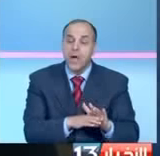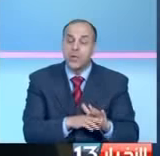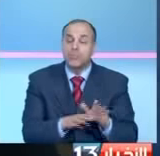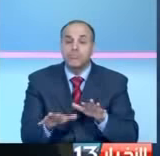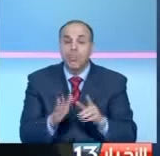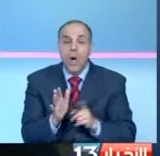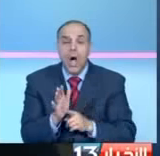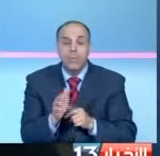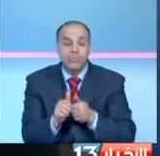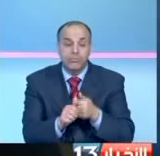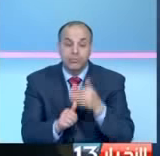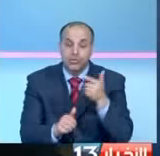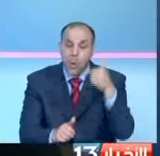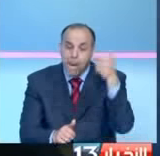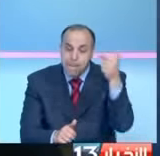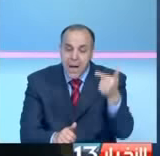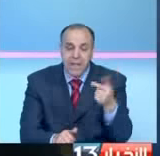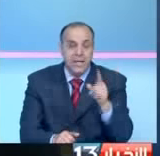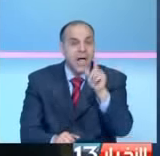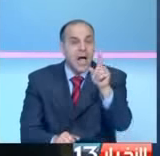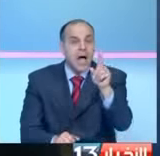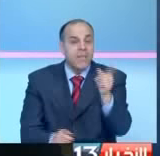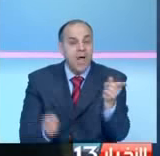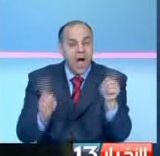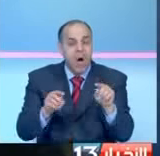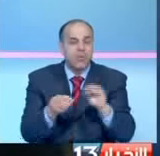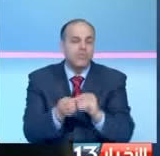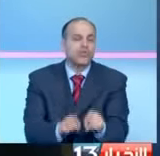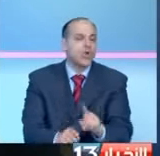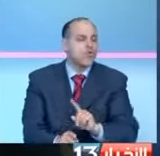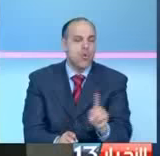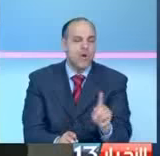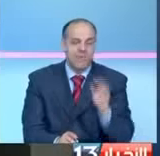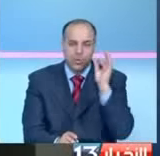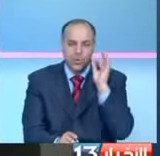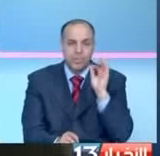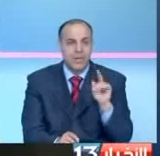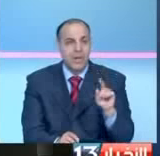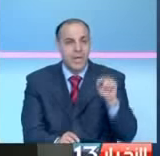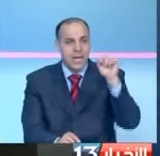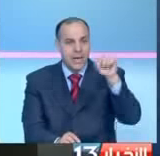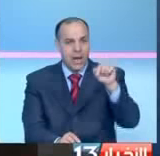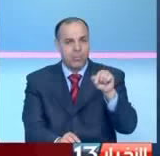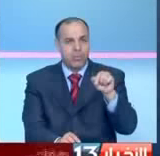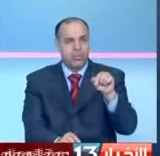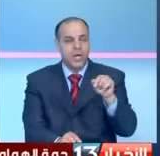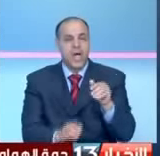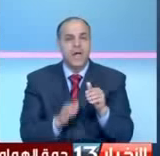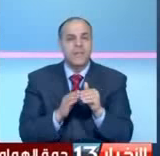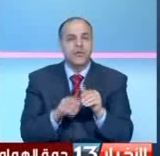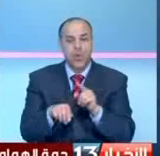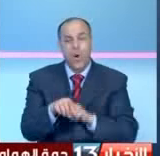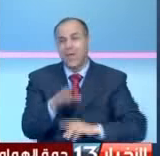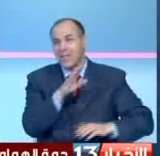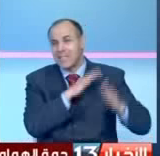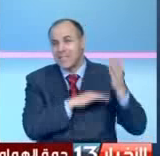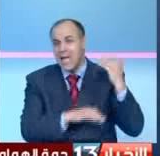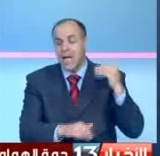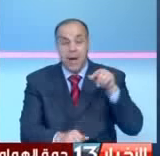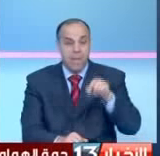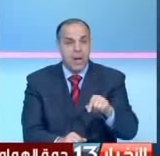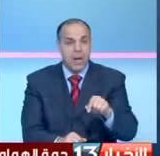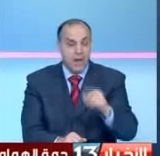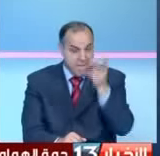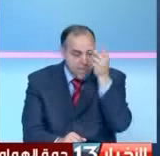والإجراءات والتدابير للحيلولة دون تكرار ما وقع في تونس. لابد من رجوع لك الفترة التاريخية هذيك